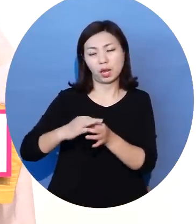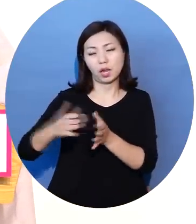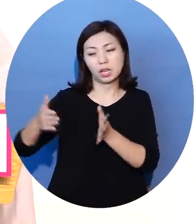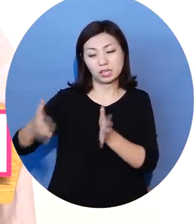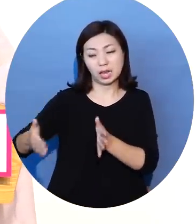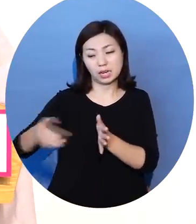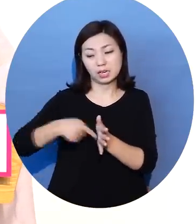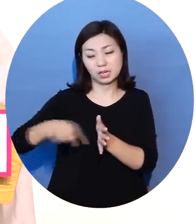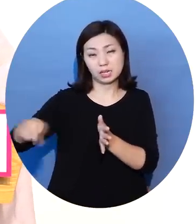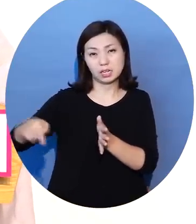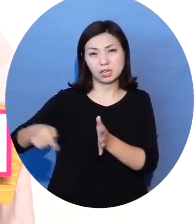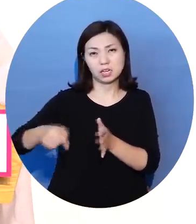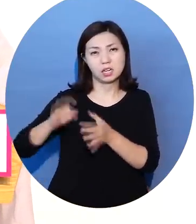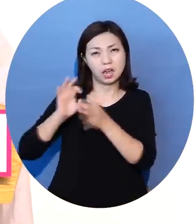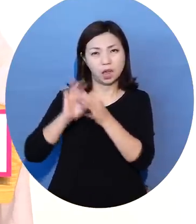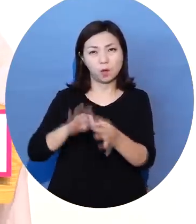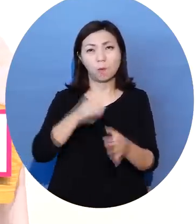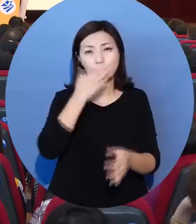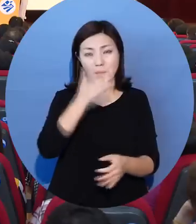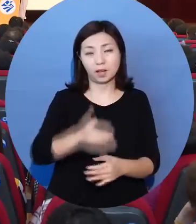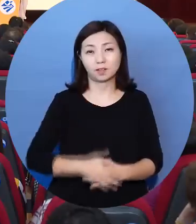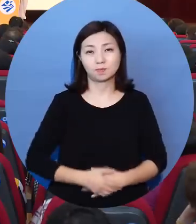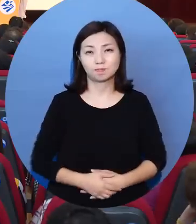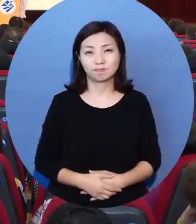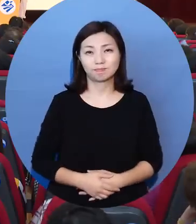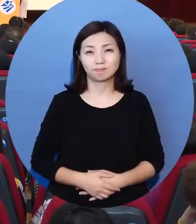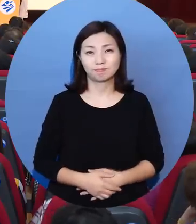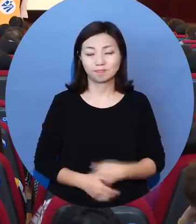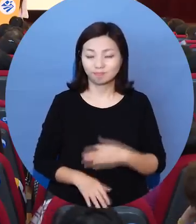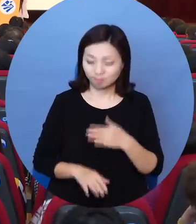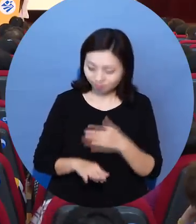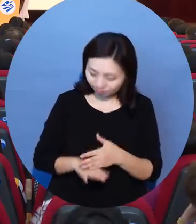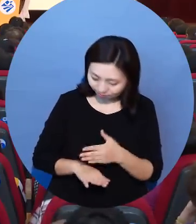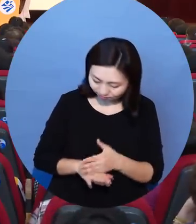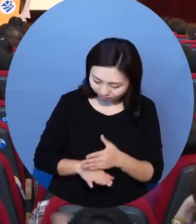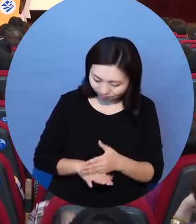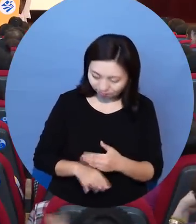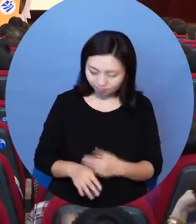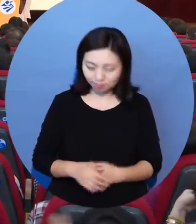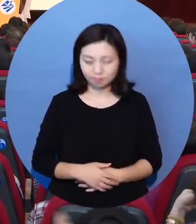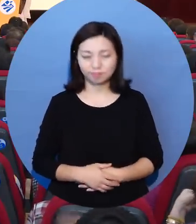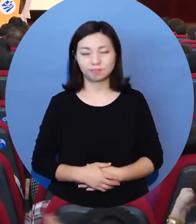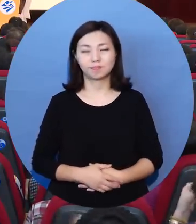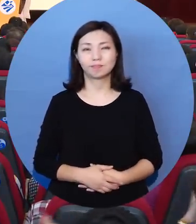유지하고 살 수가 있다. 네. 네, 감사합니다. 네.